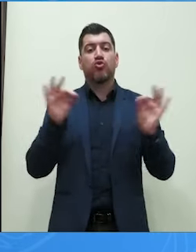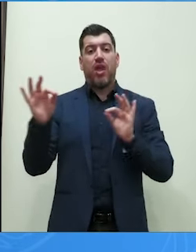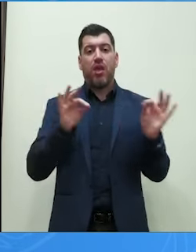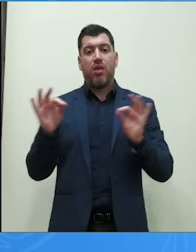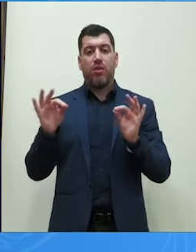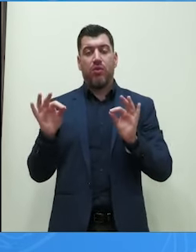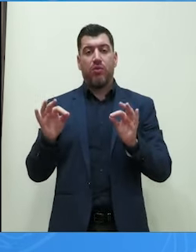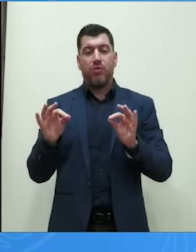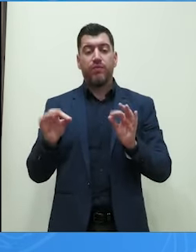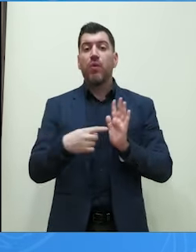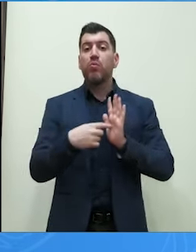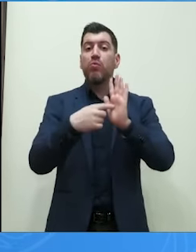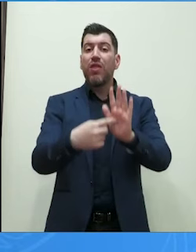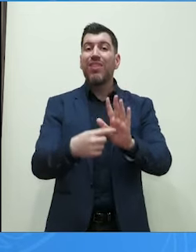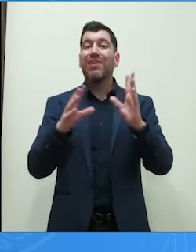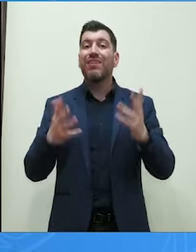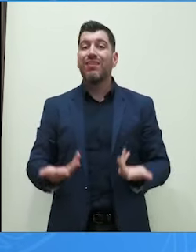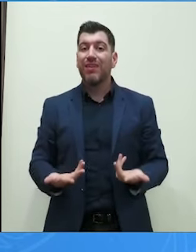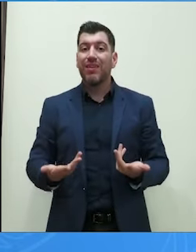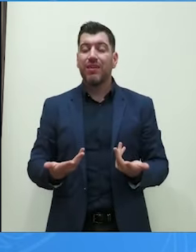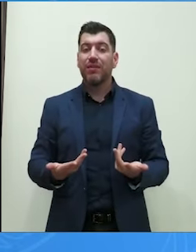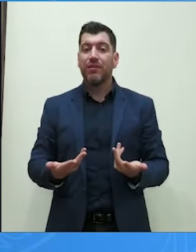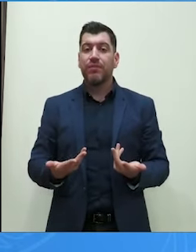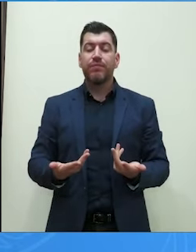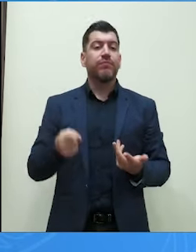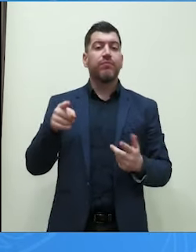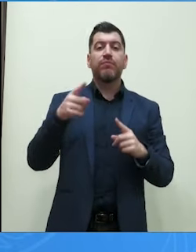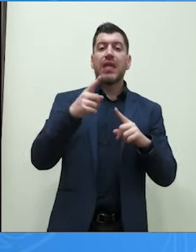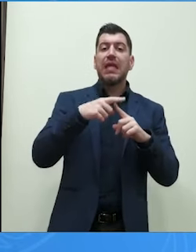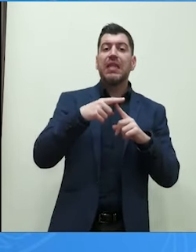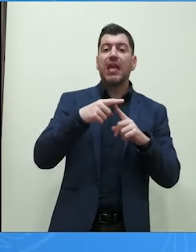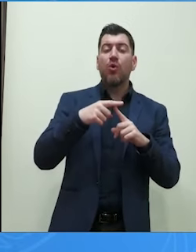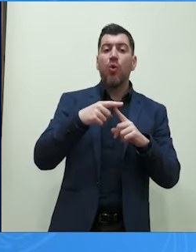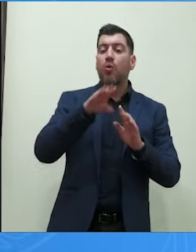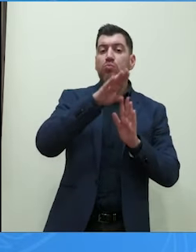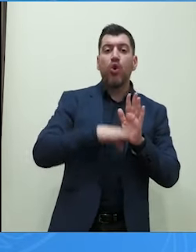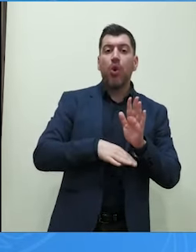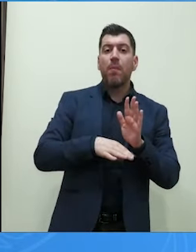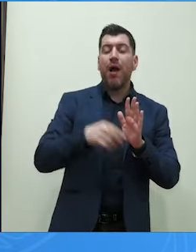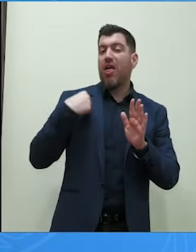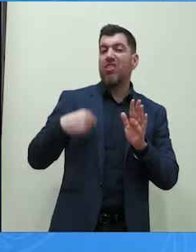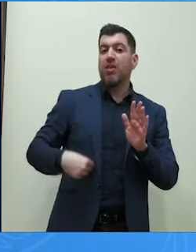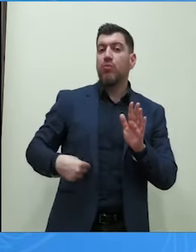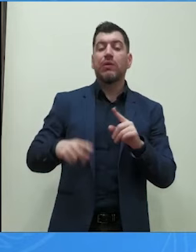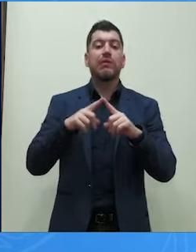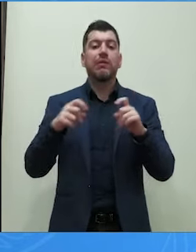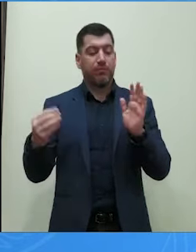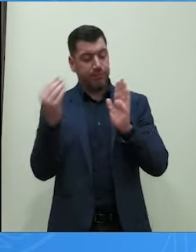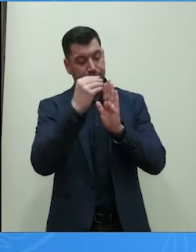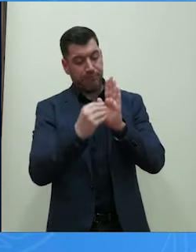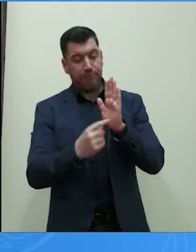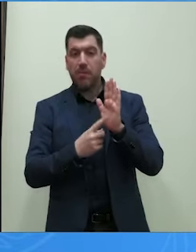αποτυπώνεται πρώτον στο τι αλλαγές θα γίνουν στο τεχνικό πρόγραμμα. Γιατί κοιτάξτε τώρα, δεν μπορεί να λέτε